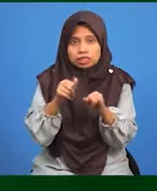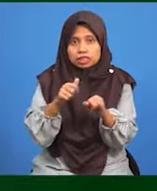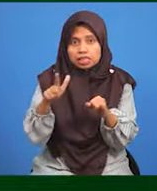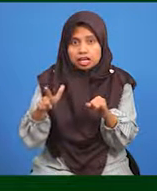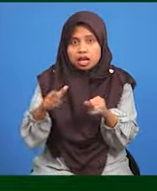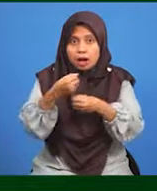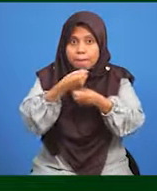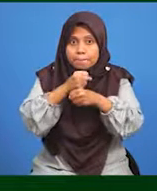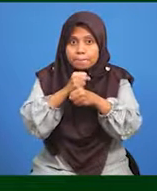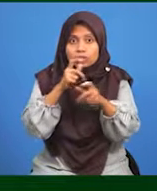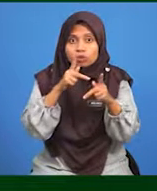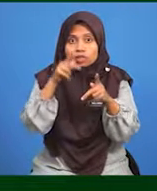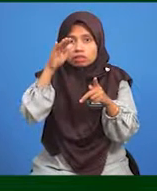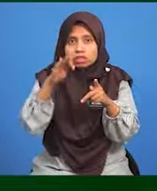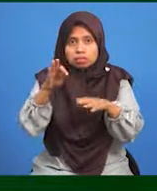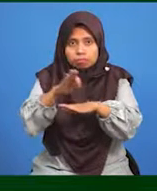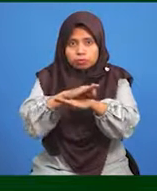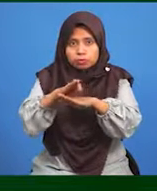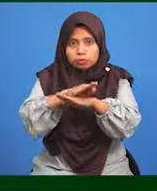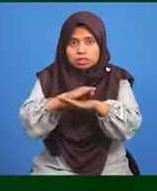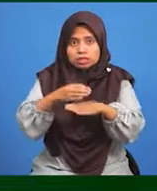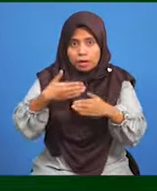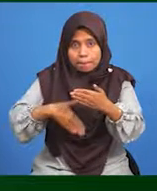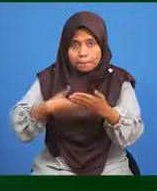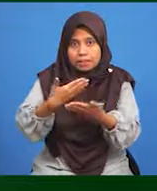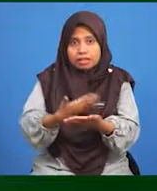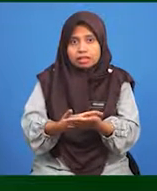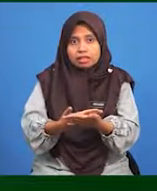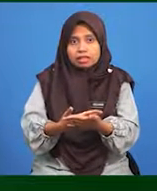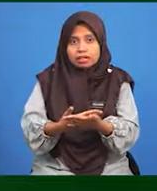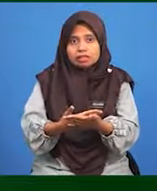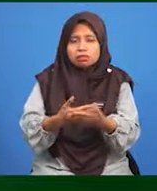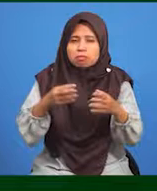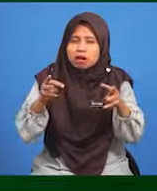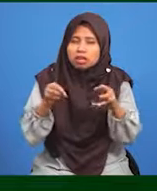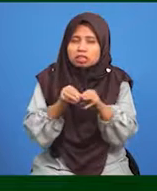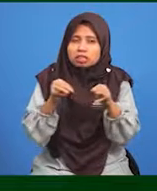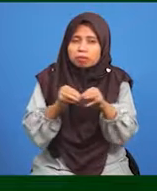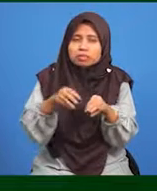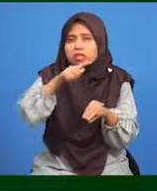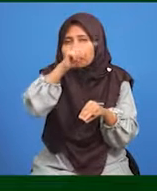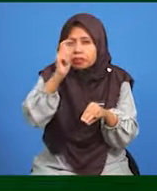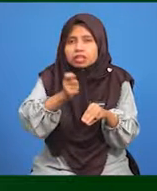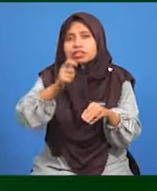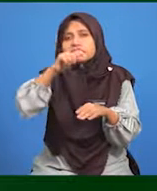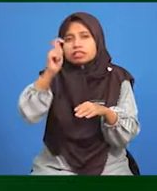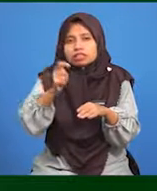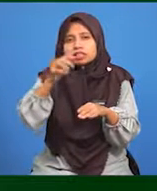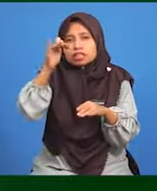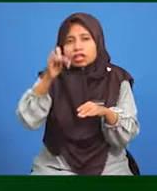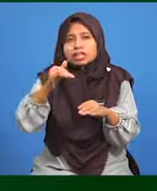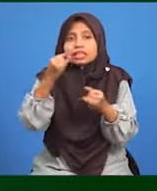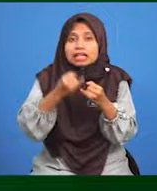bentuk kata yang berfungsi melahirkan berbagai Pertanyaan yang perlu diakhiri